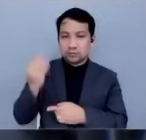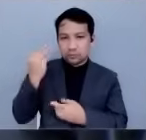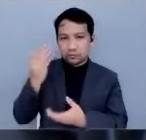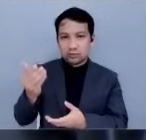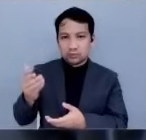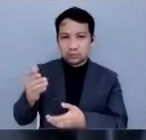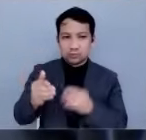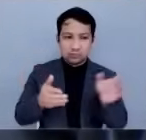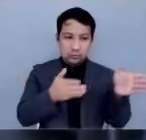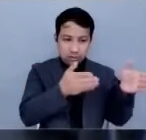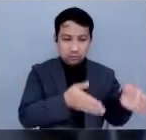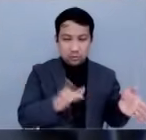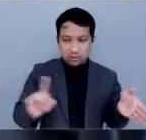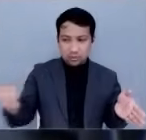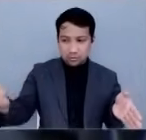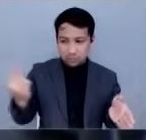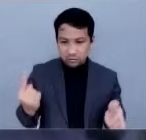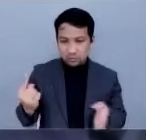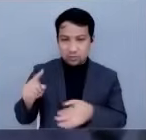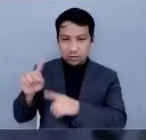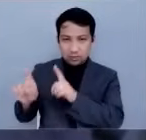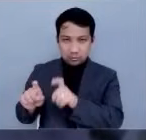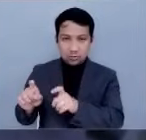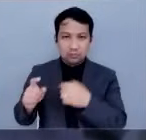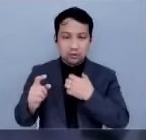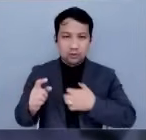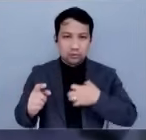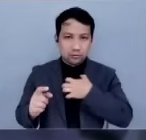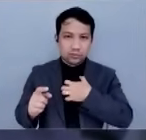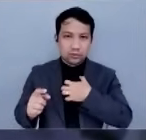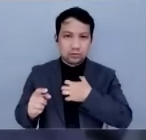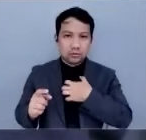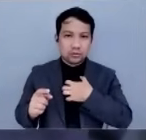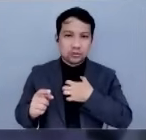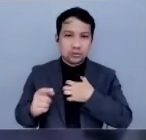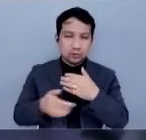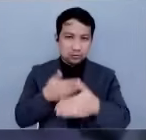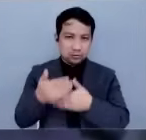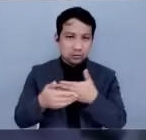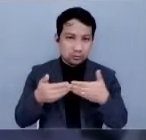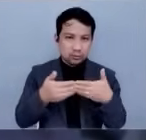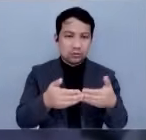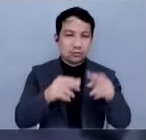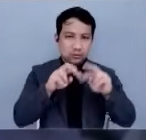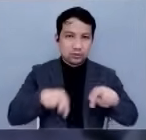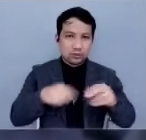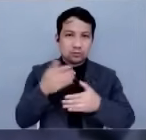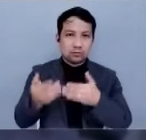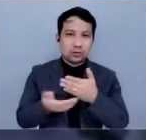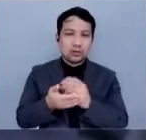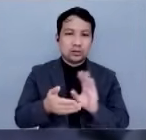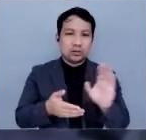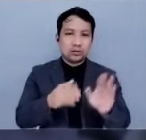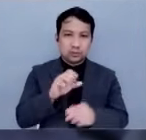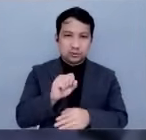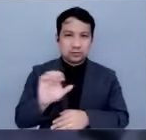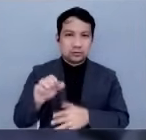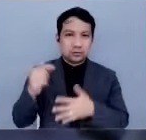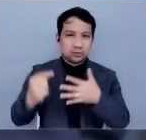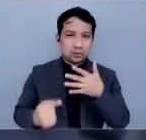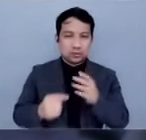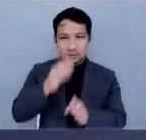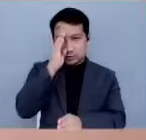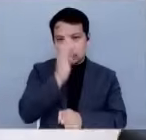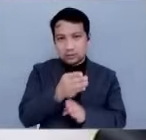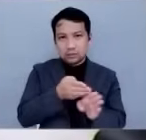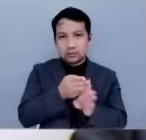yung masasabi niya sa mga allegations na to. From there, magpo-proceed kami sa filing ng kaso. It's a direct filing process